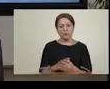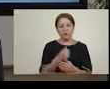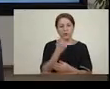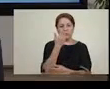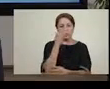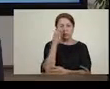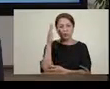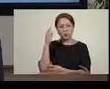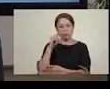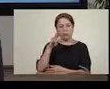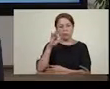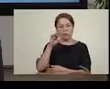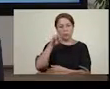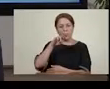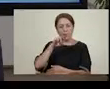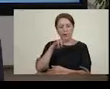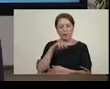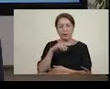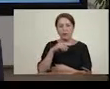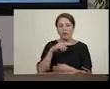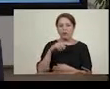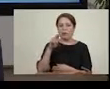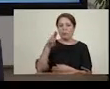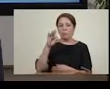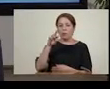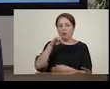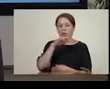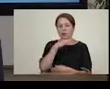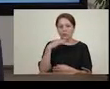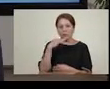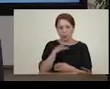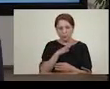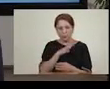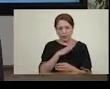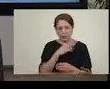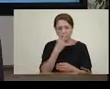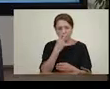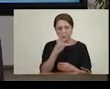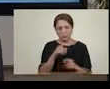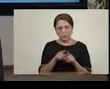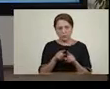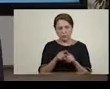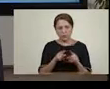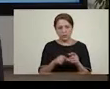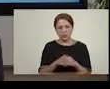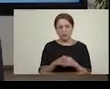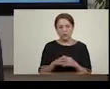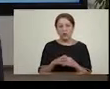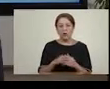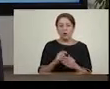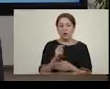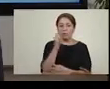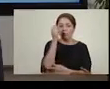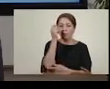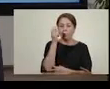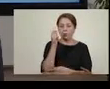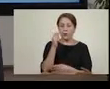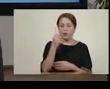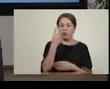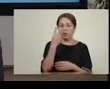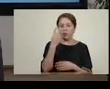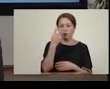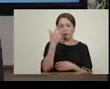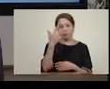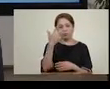yog'ochlashgan poya, poyasi bir nechta poyadan iborat ekan, ko'rib turganingizdek, demak, bo'yi 2-3 metrdan oshmaydigan